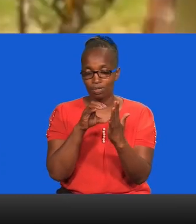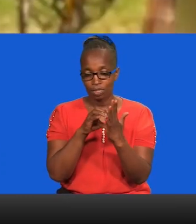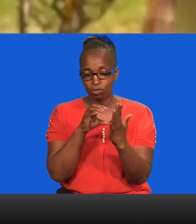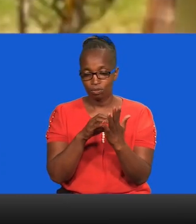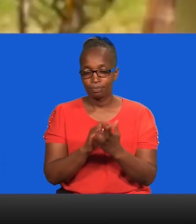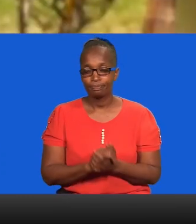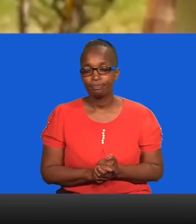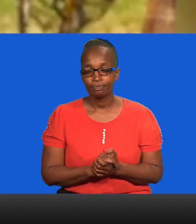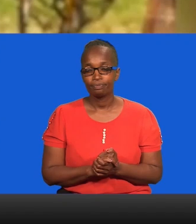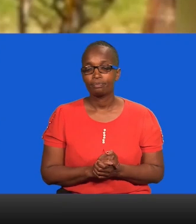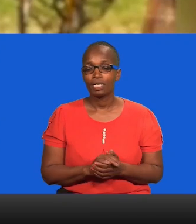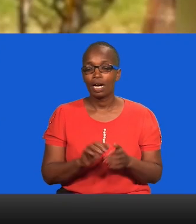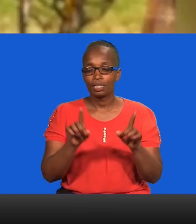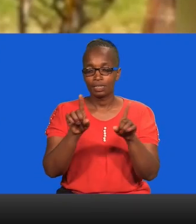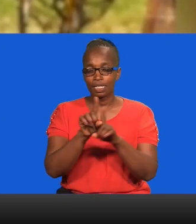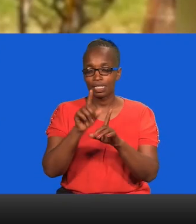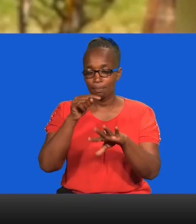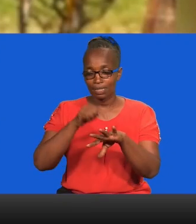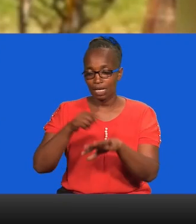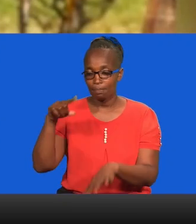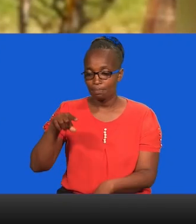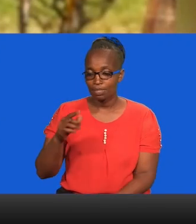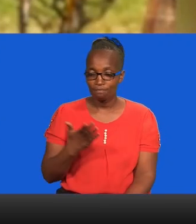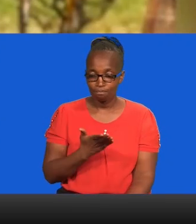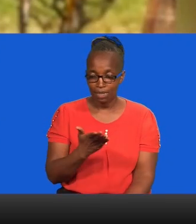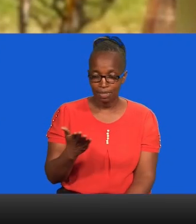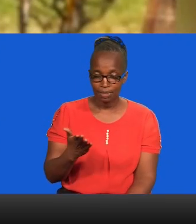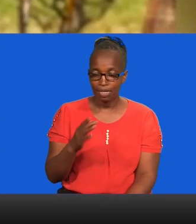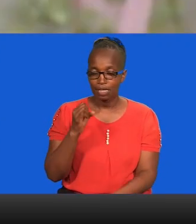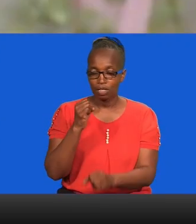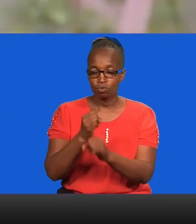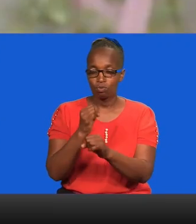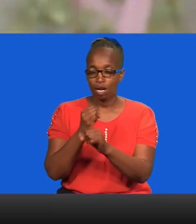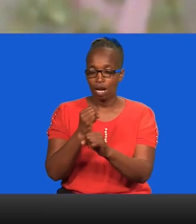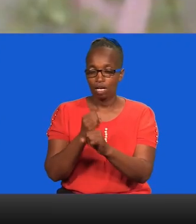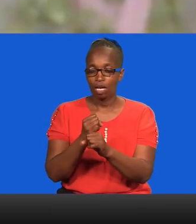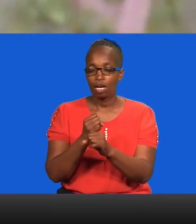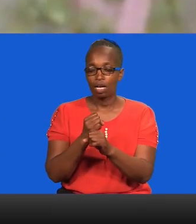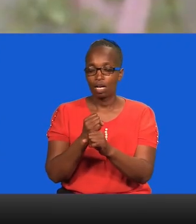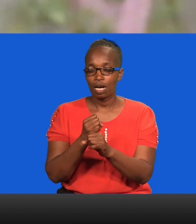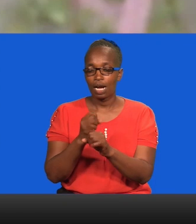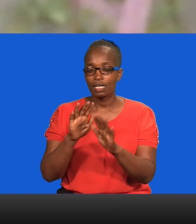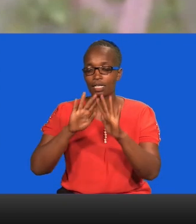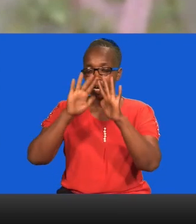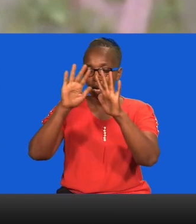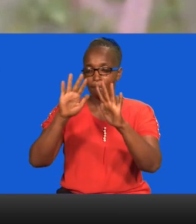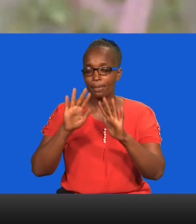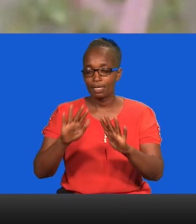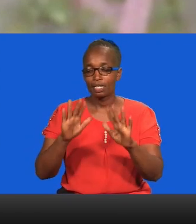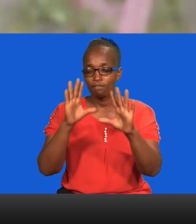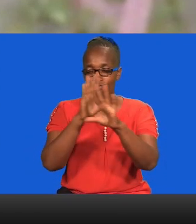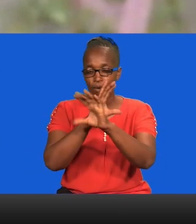whatsoever. However, I will remain available to my country in future should an